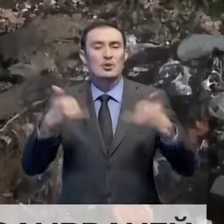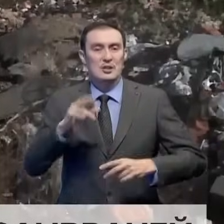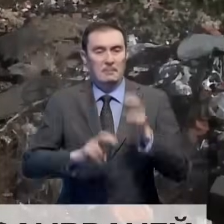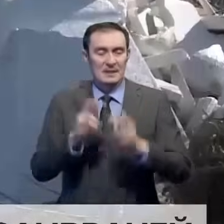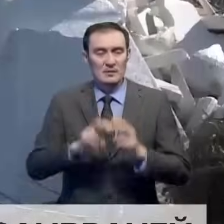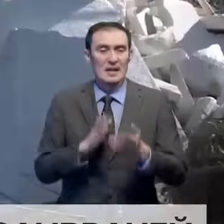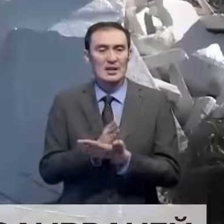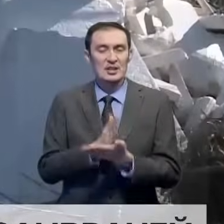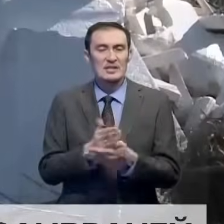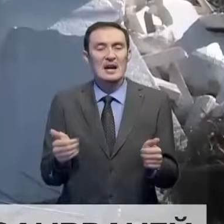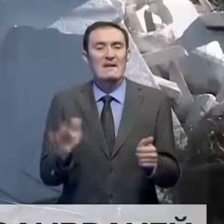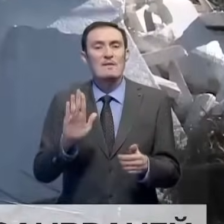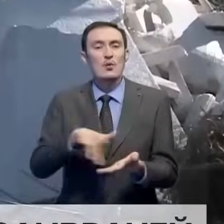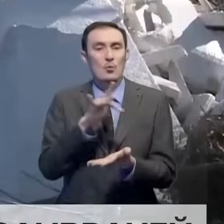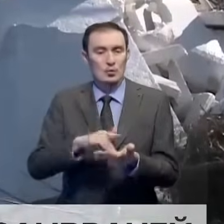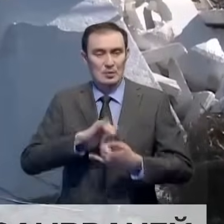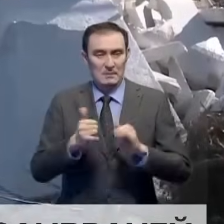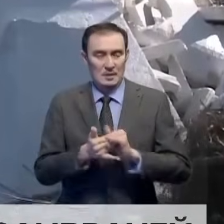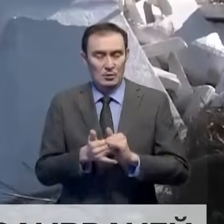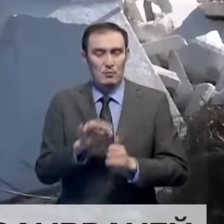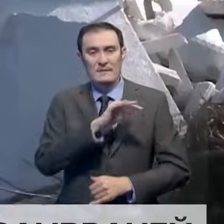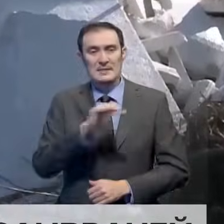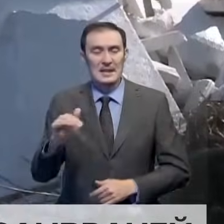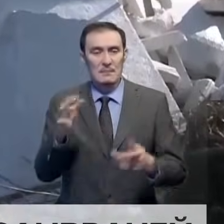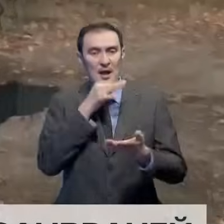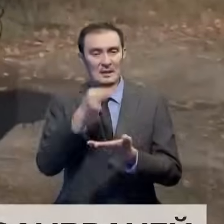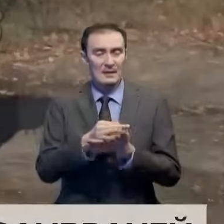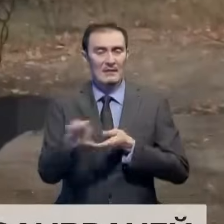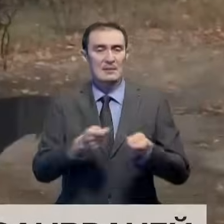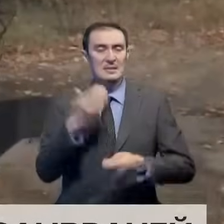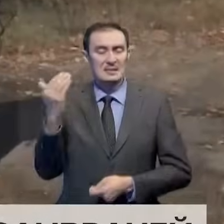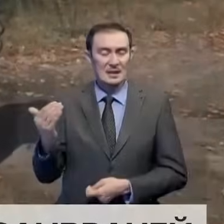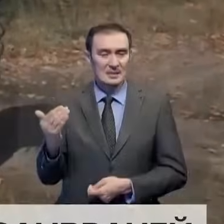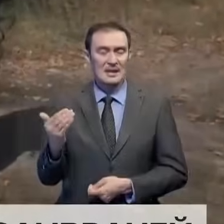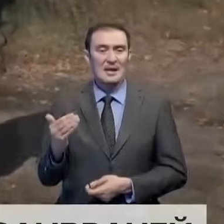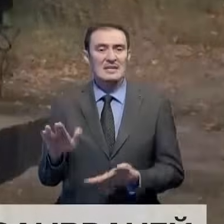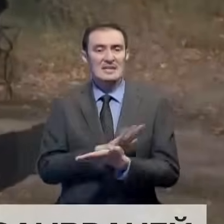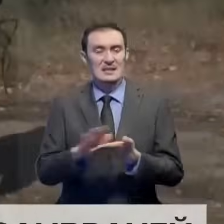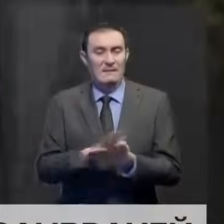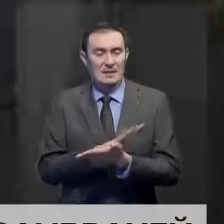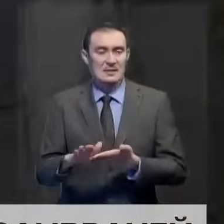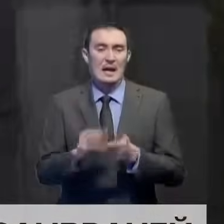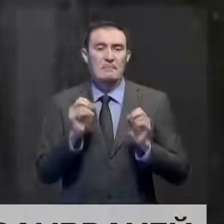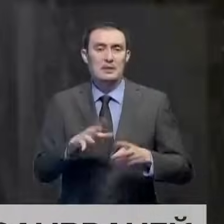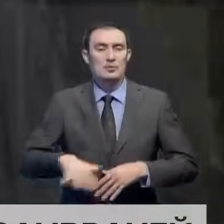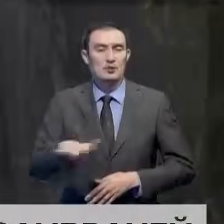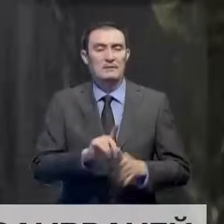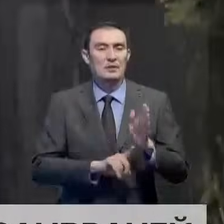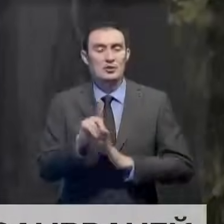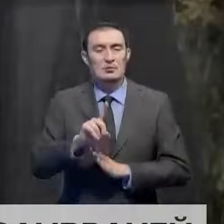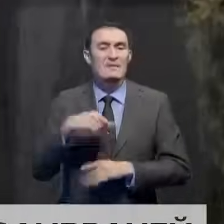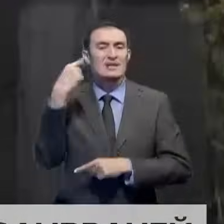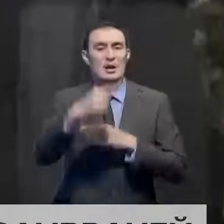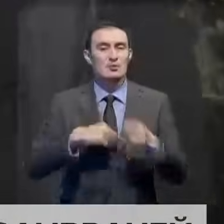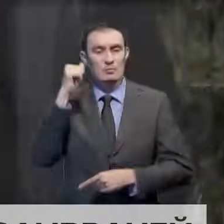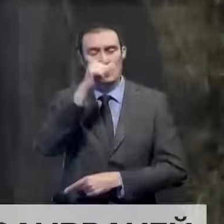производств, расположенных в черте города. Согласно официальным ответам местной администрации, к дезактивации опасных участков приступят не раньше